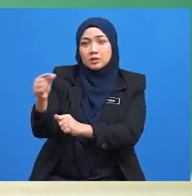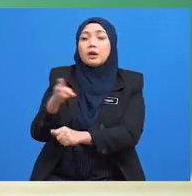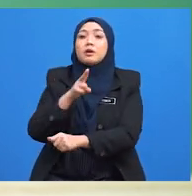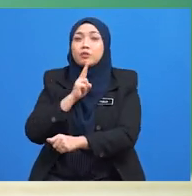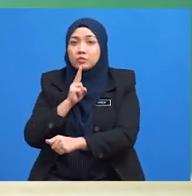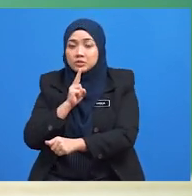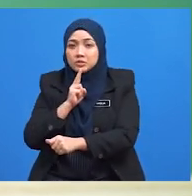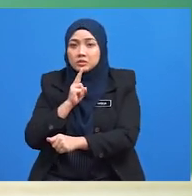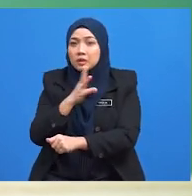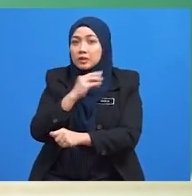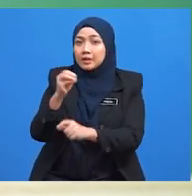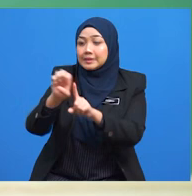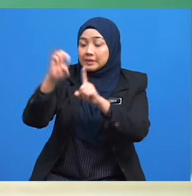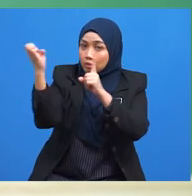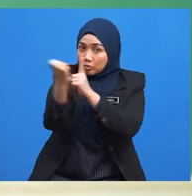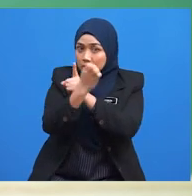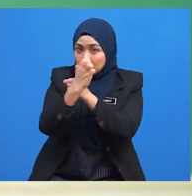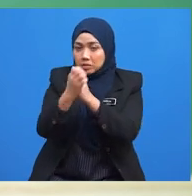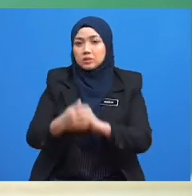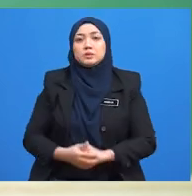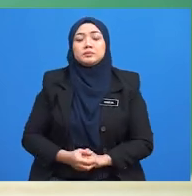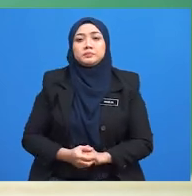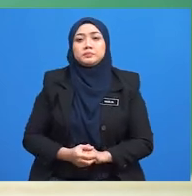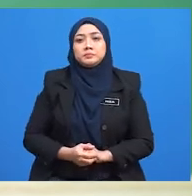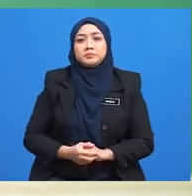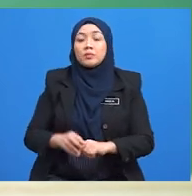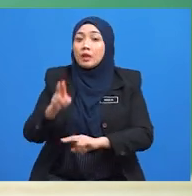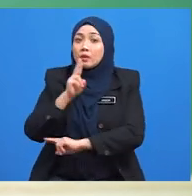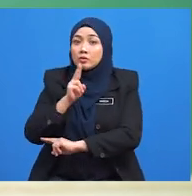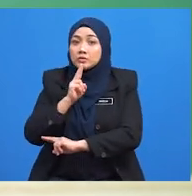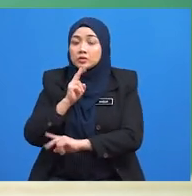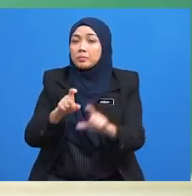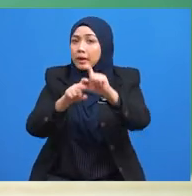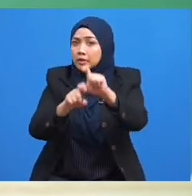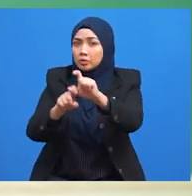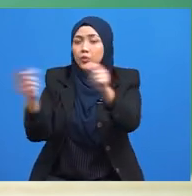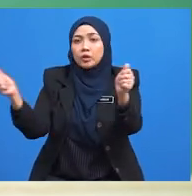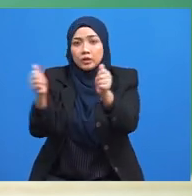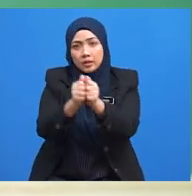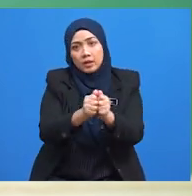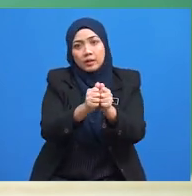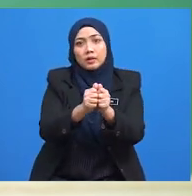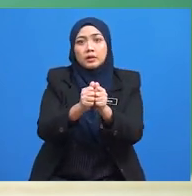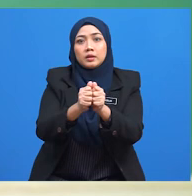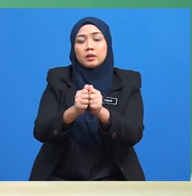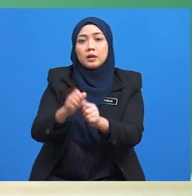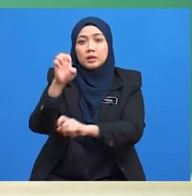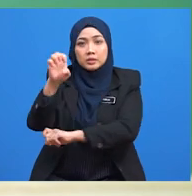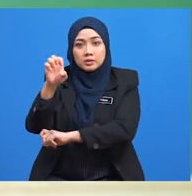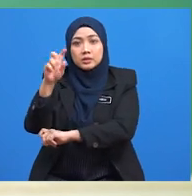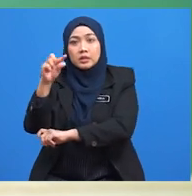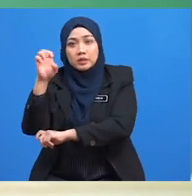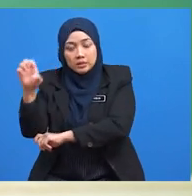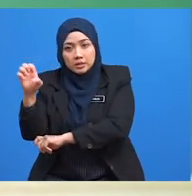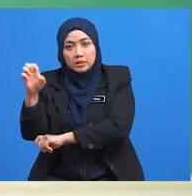hidrologi dan ekologi. Selain itu, hidrologi pula saling bergantung dengan geomorfologi,